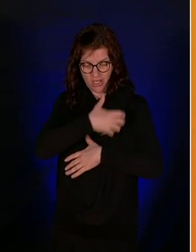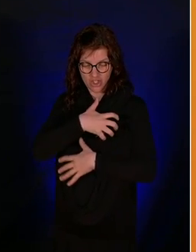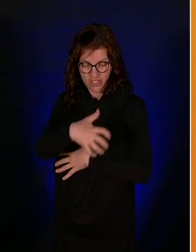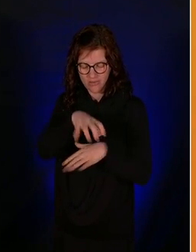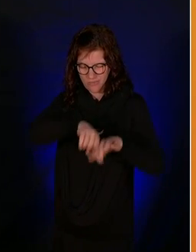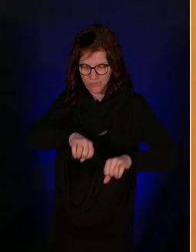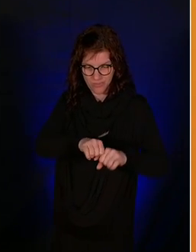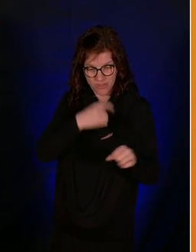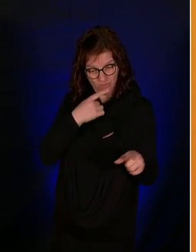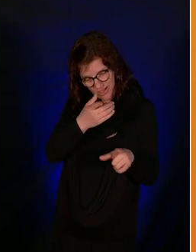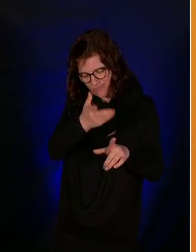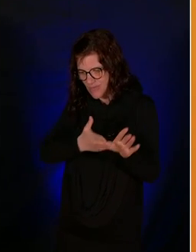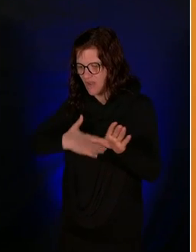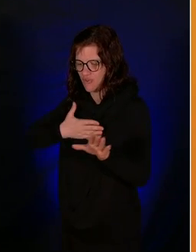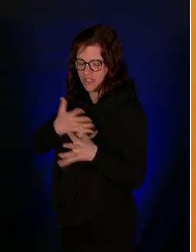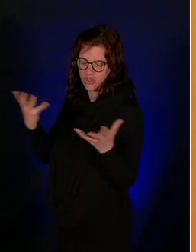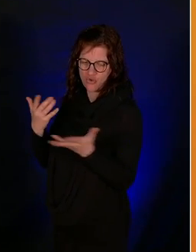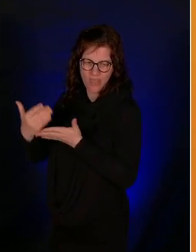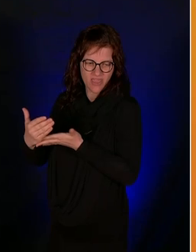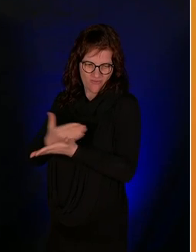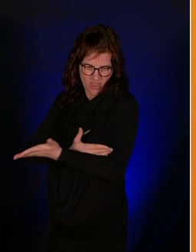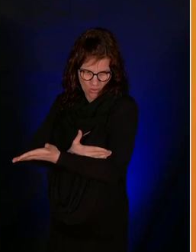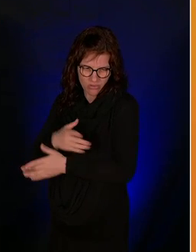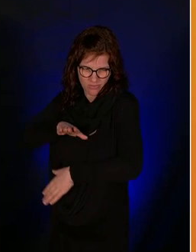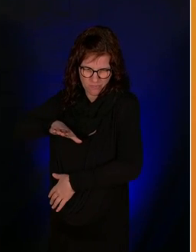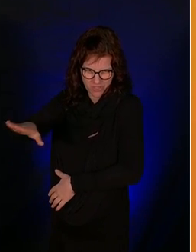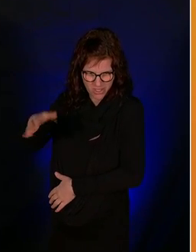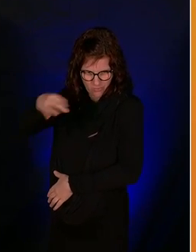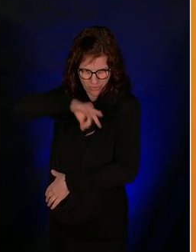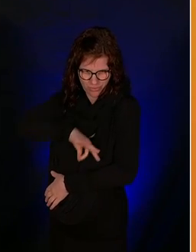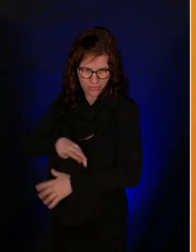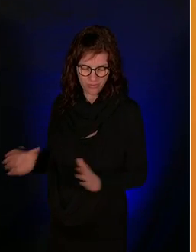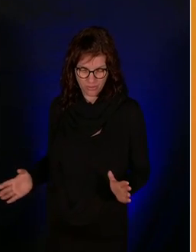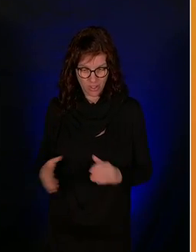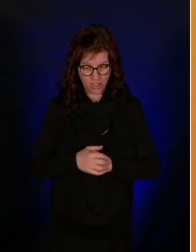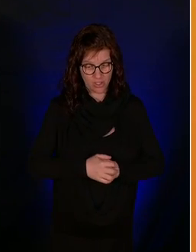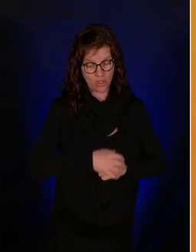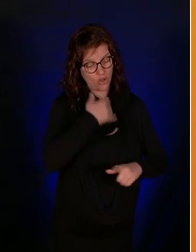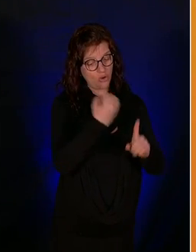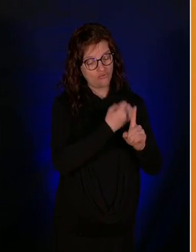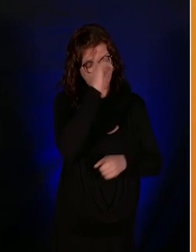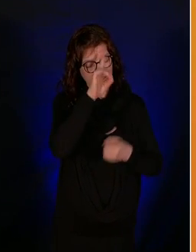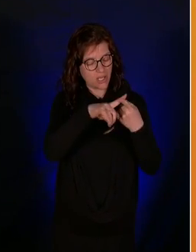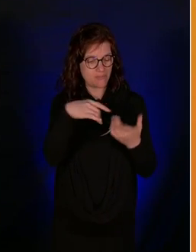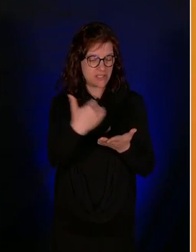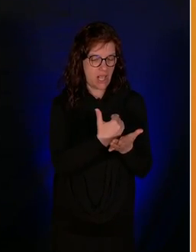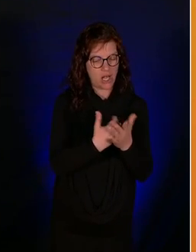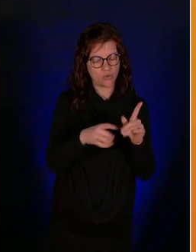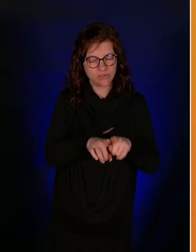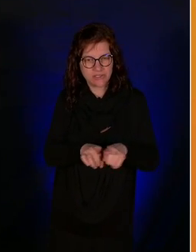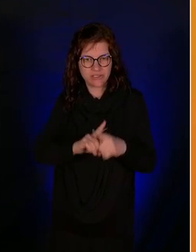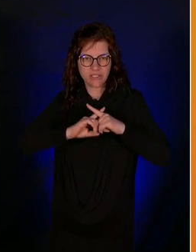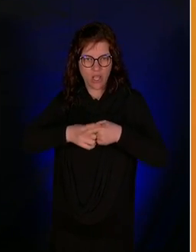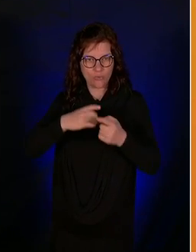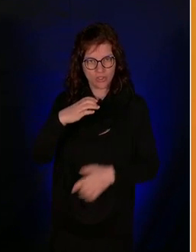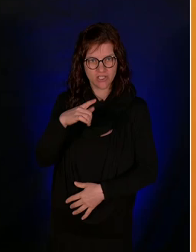faveur des dividendes. 3 minutes. La multiplication des luttes sur les salaires et les arguments de la CGT ont mis